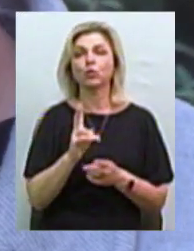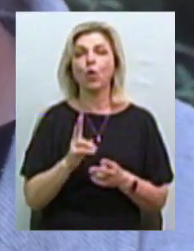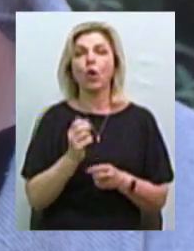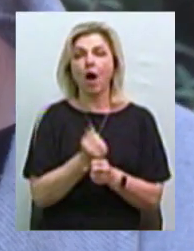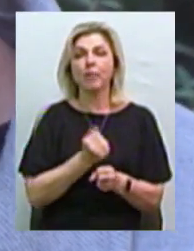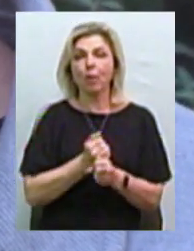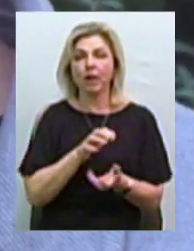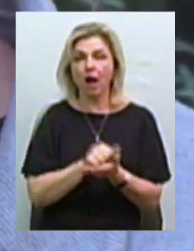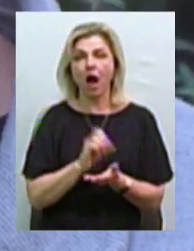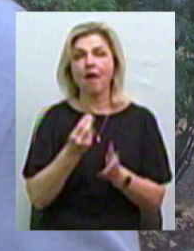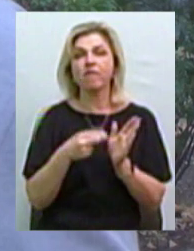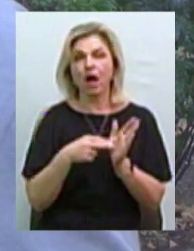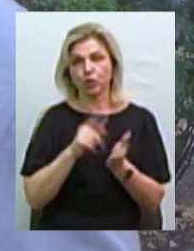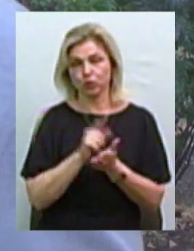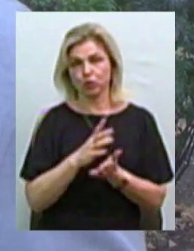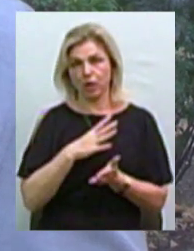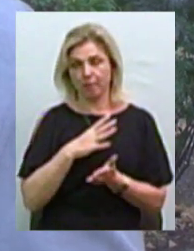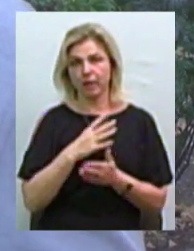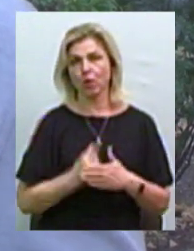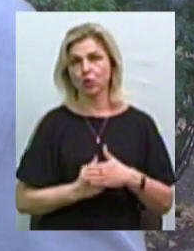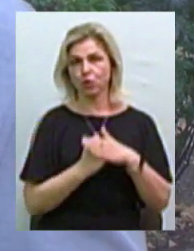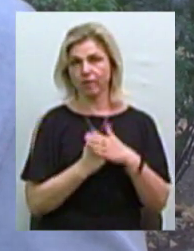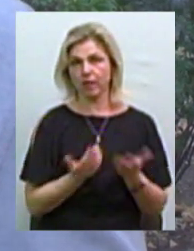бути обґрунтованою. Ціну